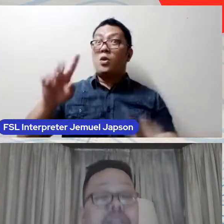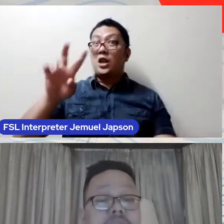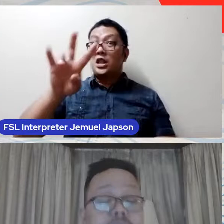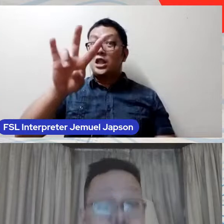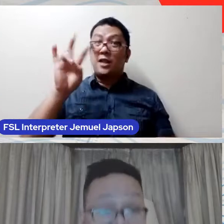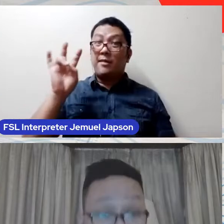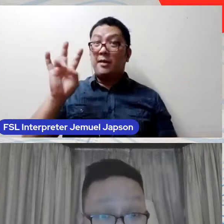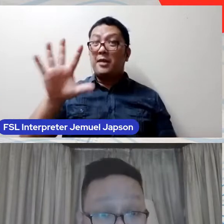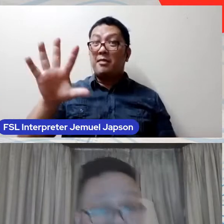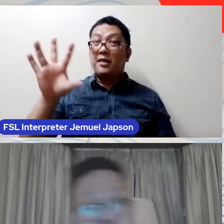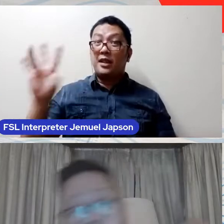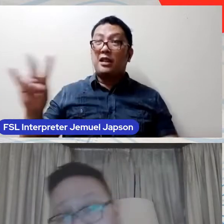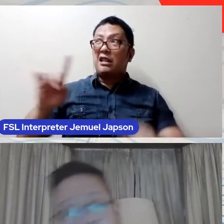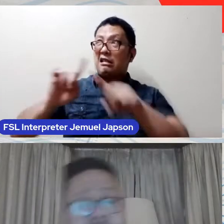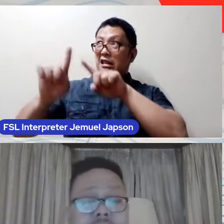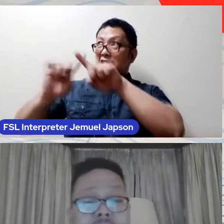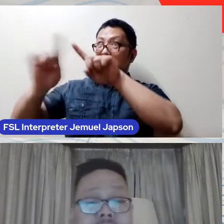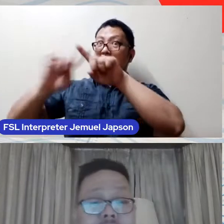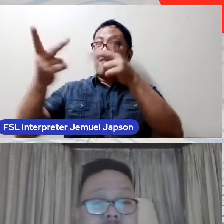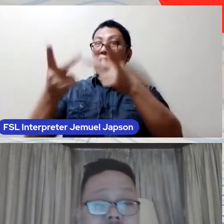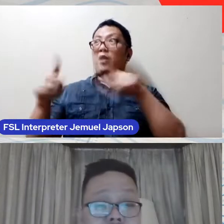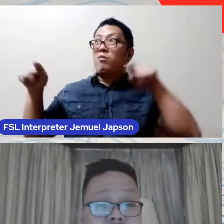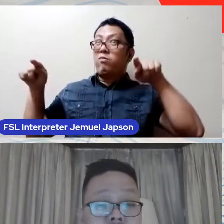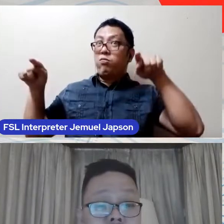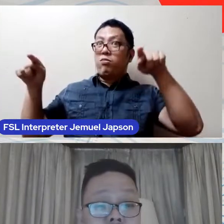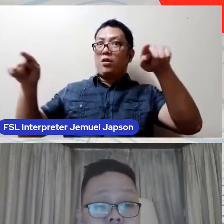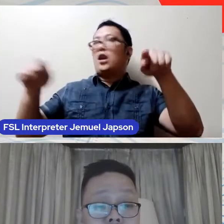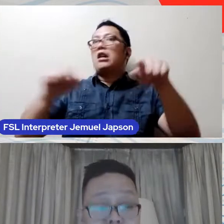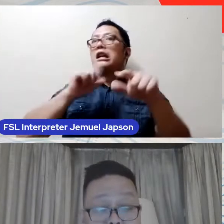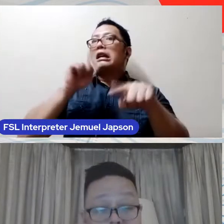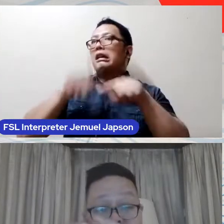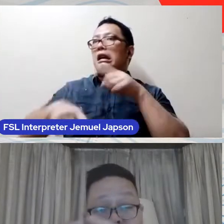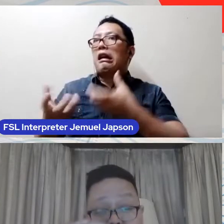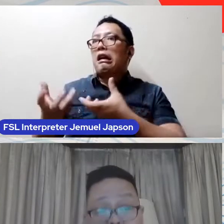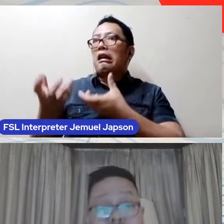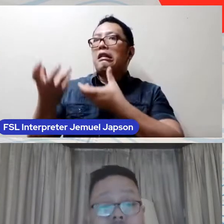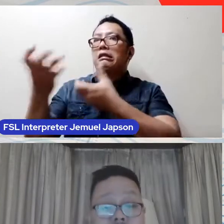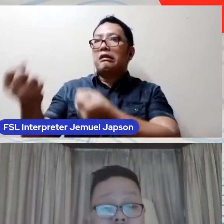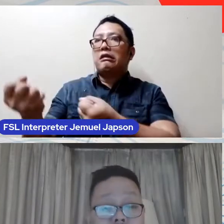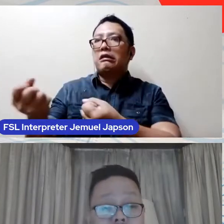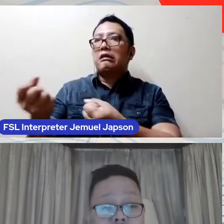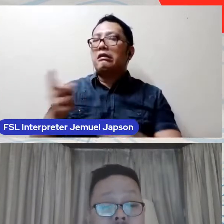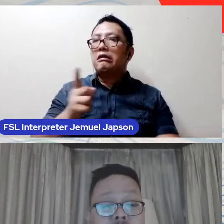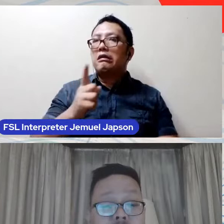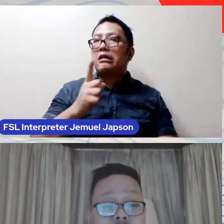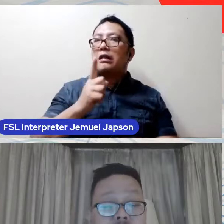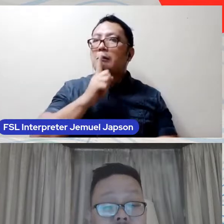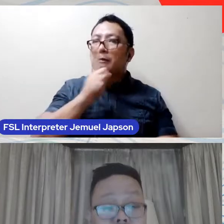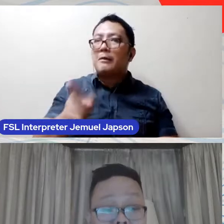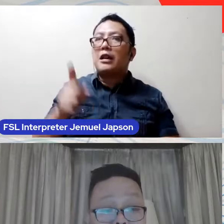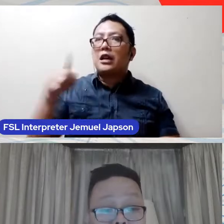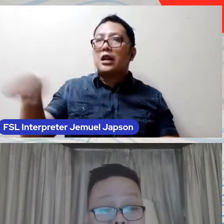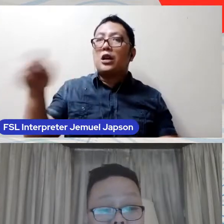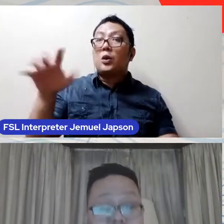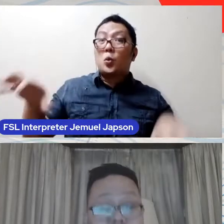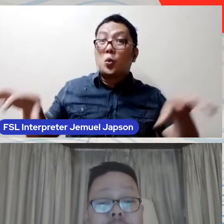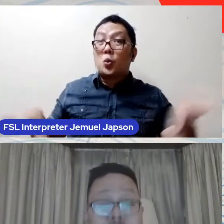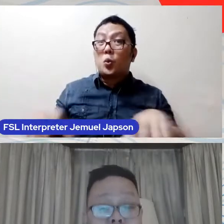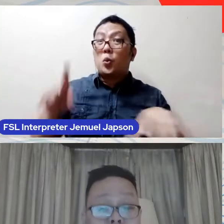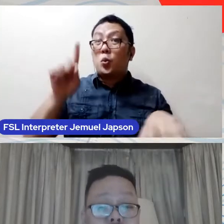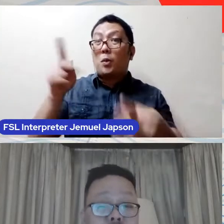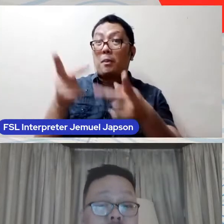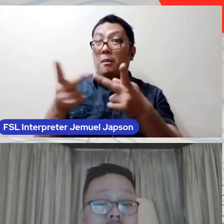locations simultaneously, wala kang guarantee na yung quality ng trabaho sa isang lugar